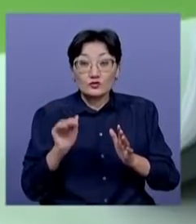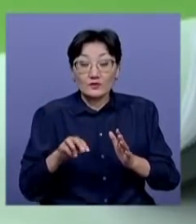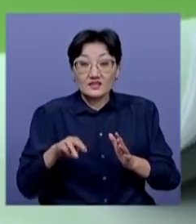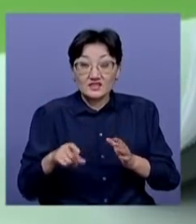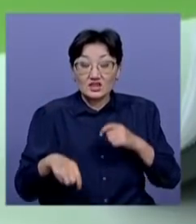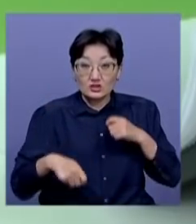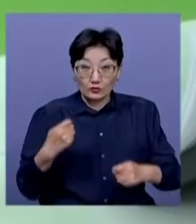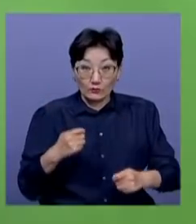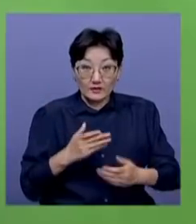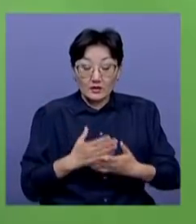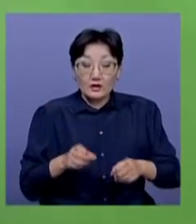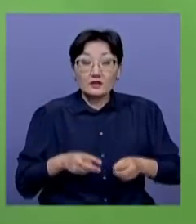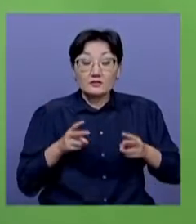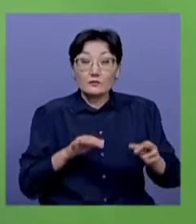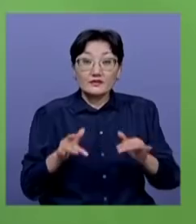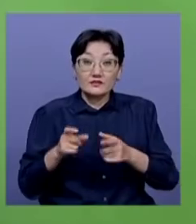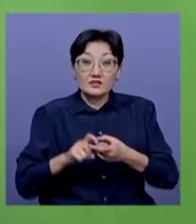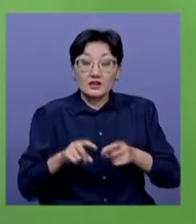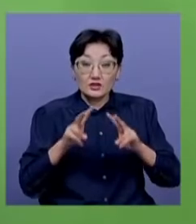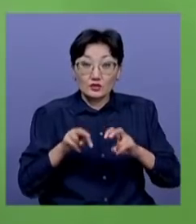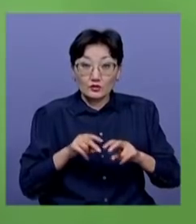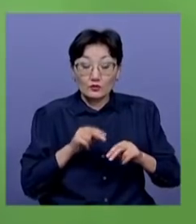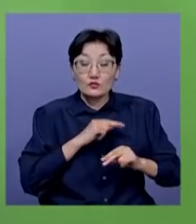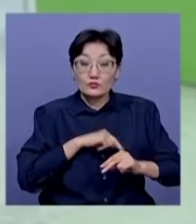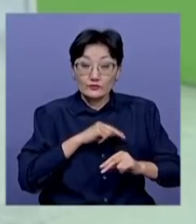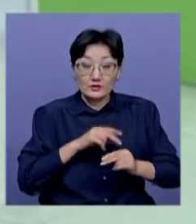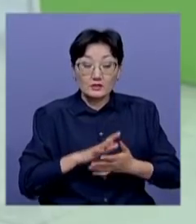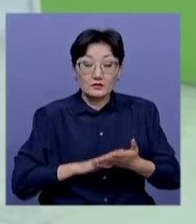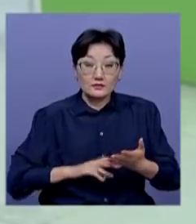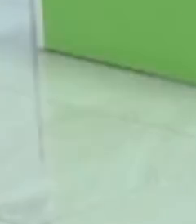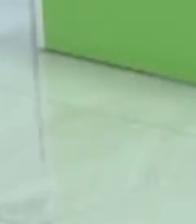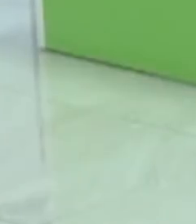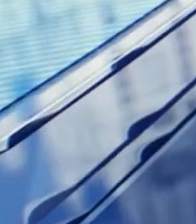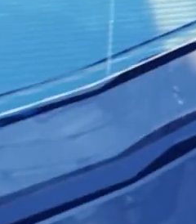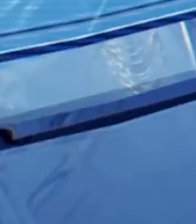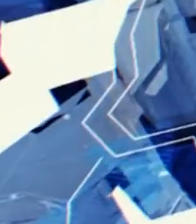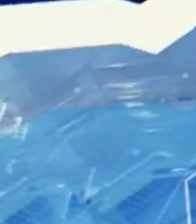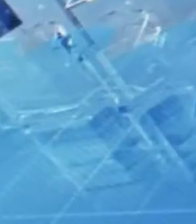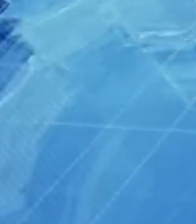шығын келтірілді. Қылмыстық іске қатысты тергеу жұмыстары жалғасып жатыр.